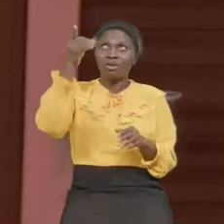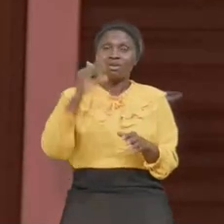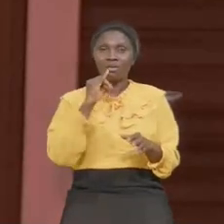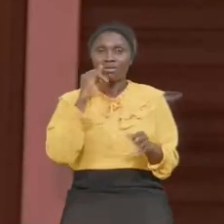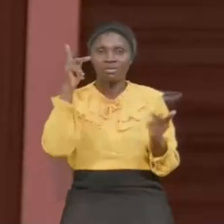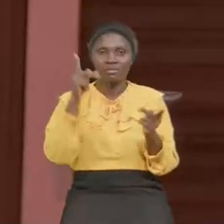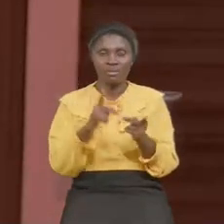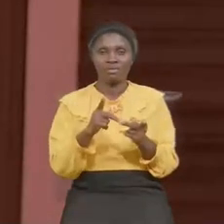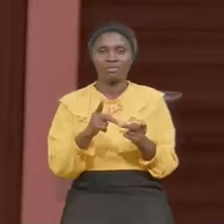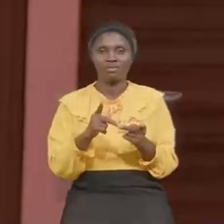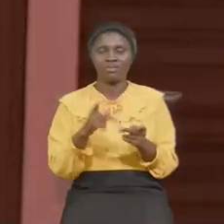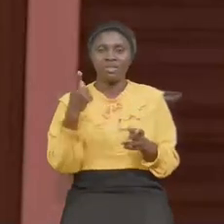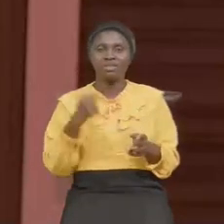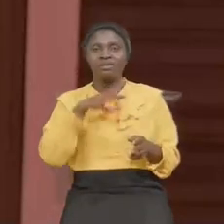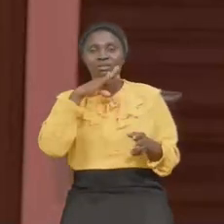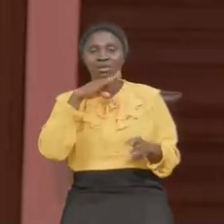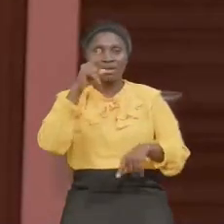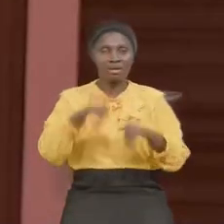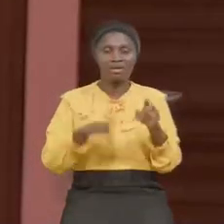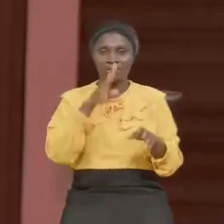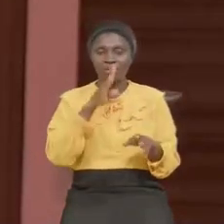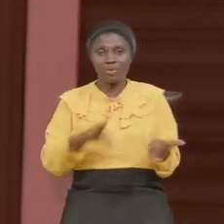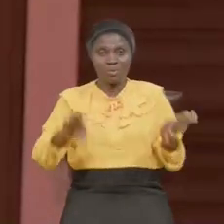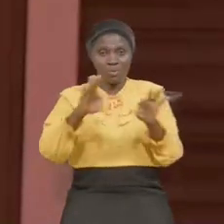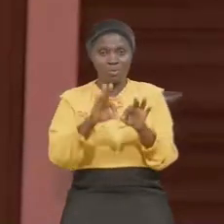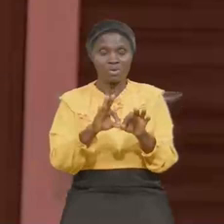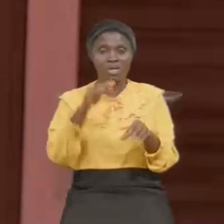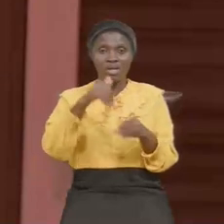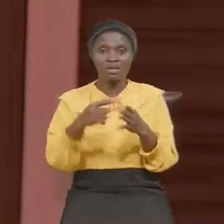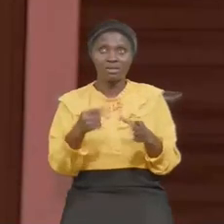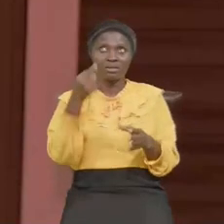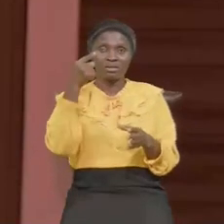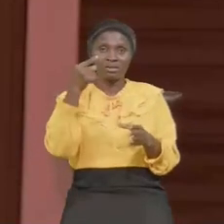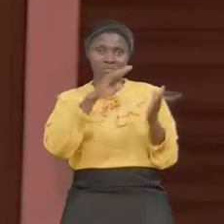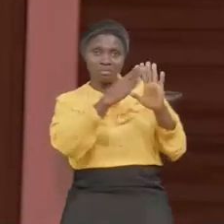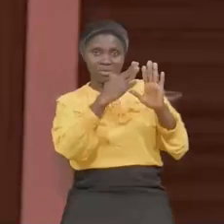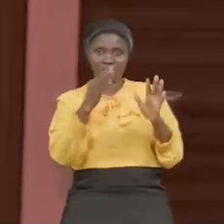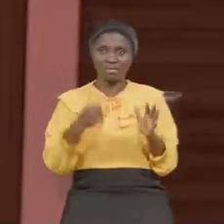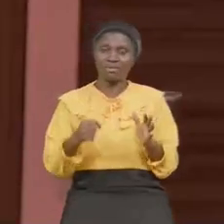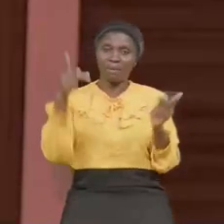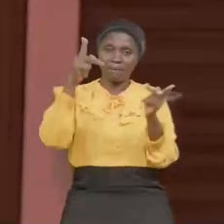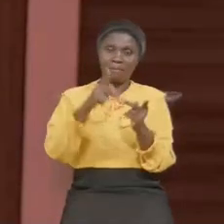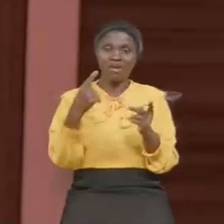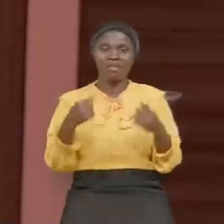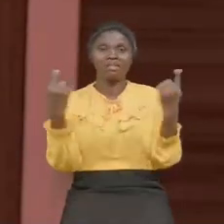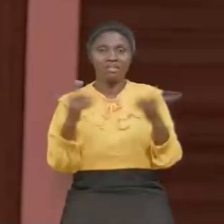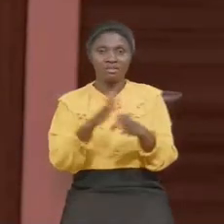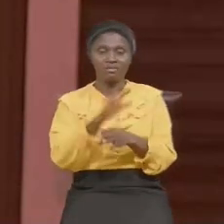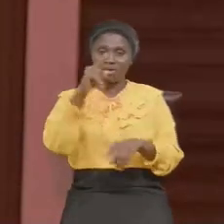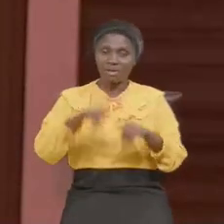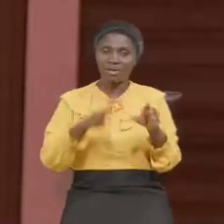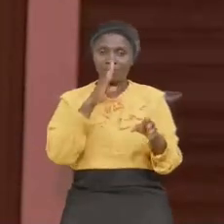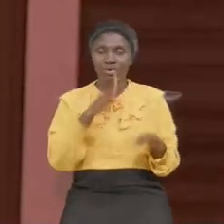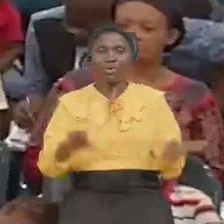Le corrompu ne peut pas être digne aux yeux du parfait. Le pécheur ne peut pas être digne aux yeux